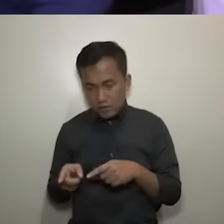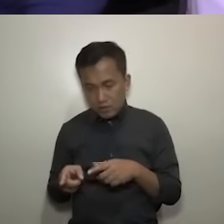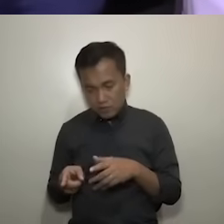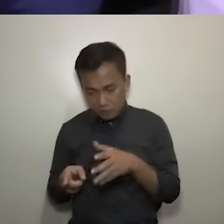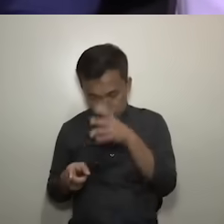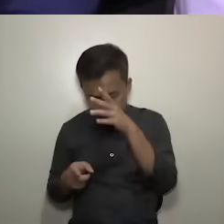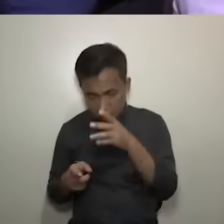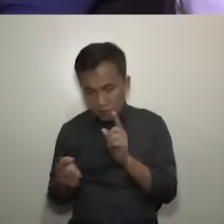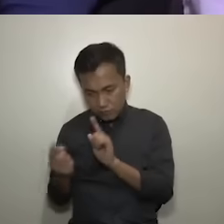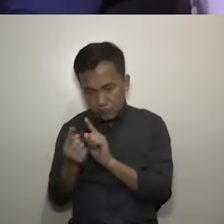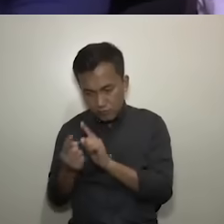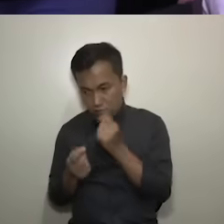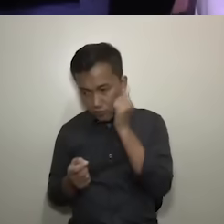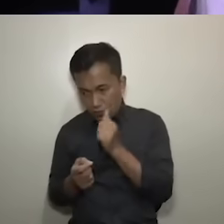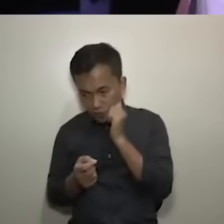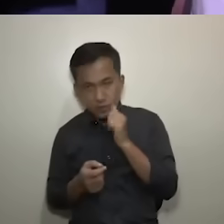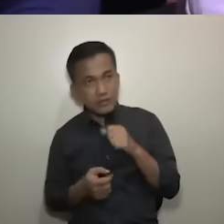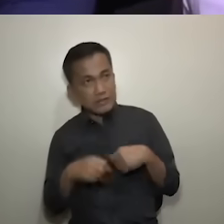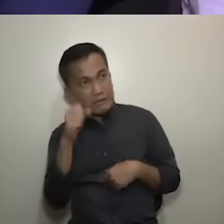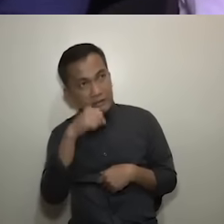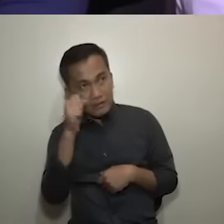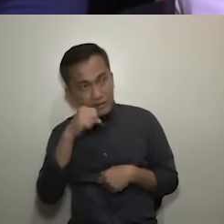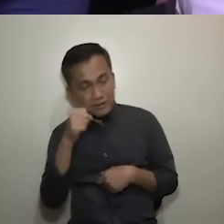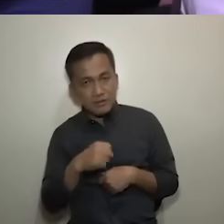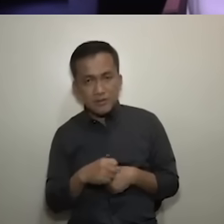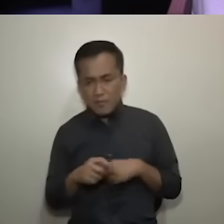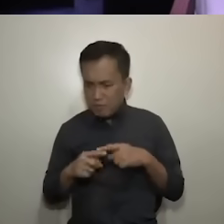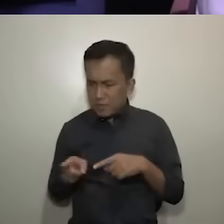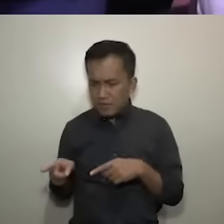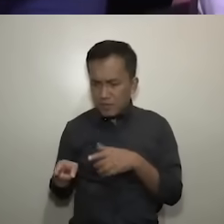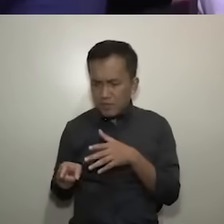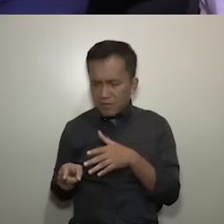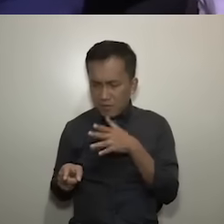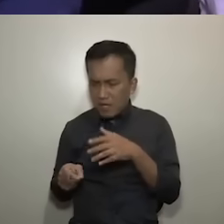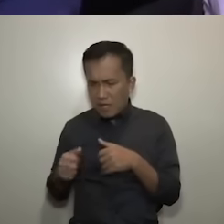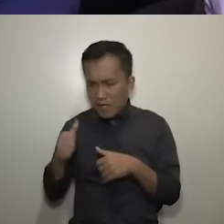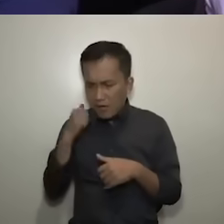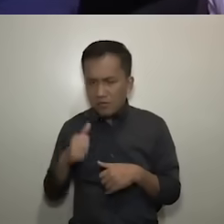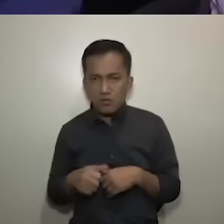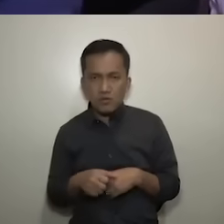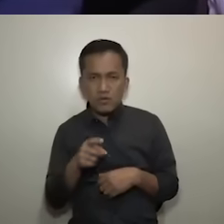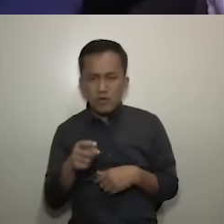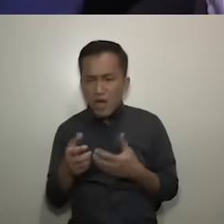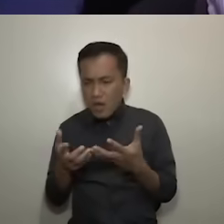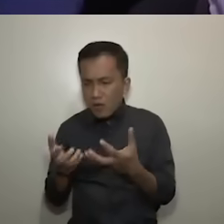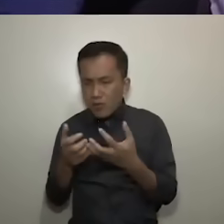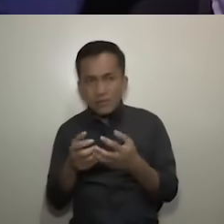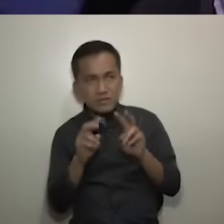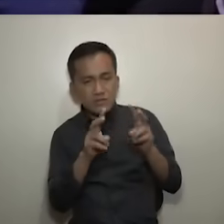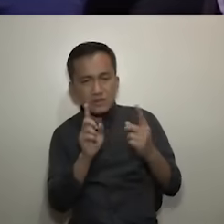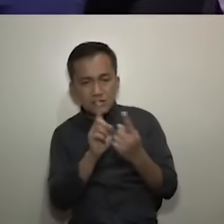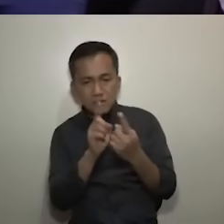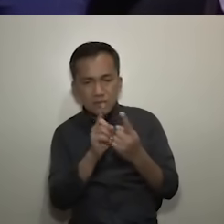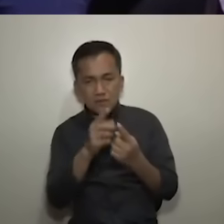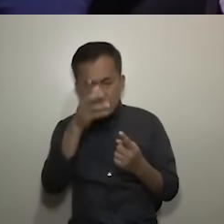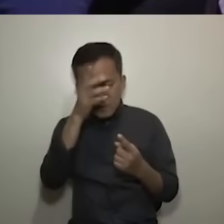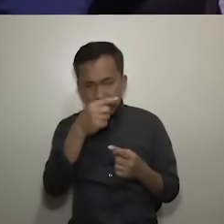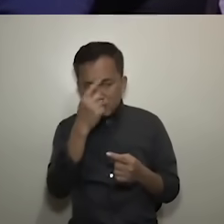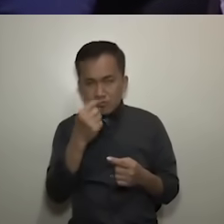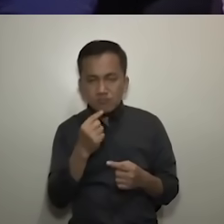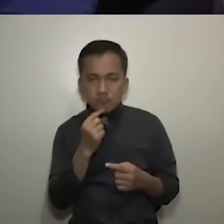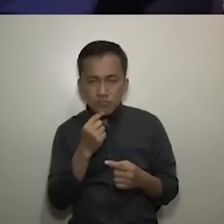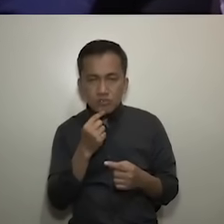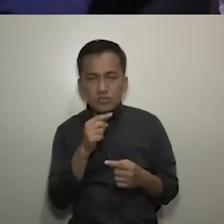will see each other often? Yes. But your mom doesn't want to. I want to see my daddy because I